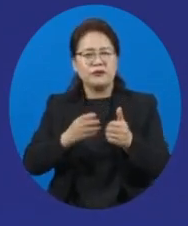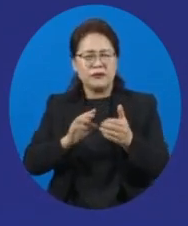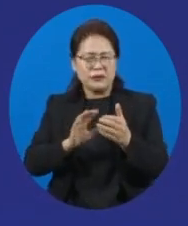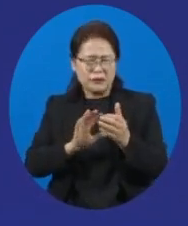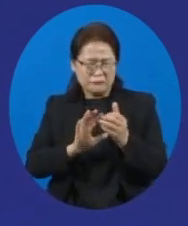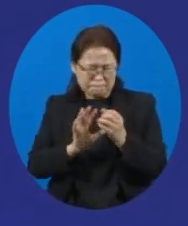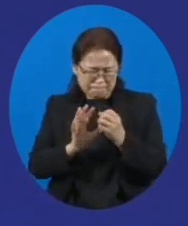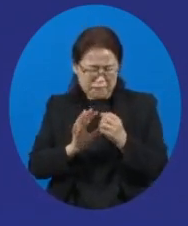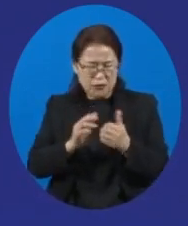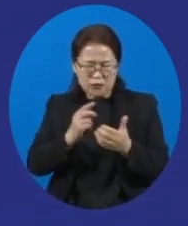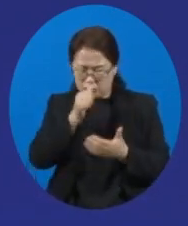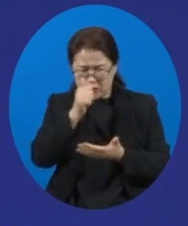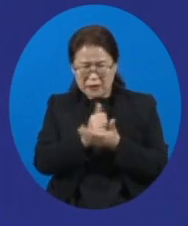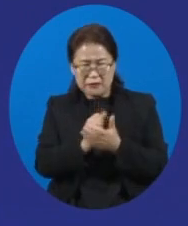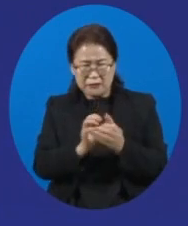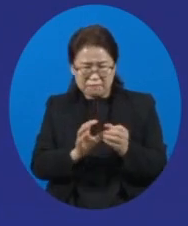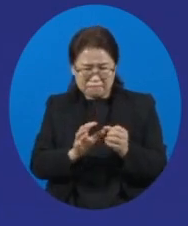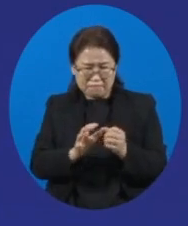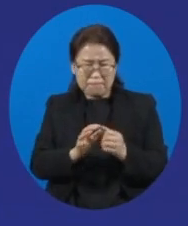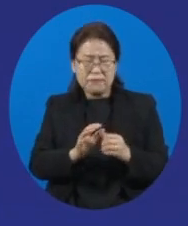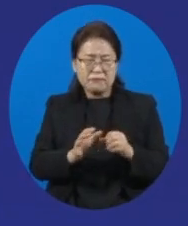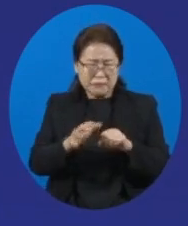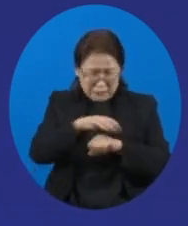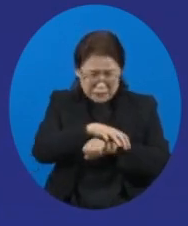가리우려고도 하지 마십시오.